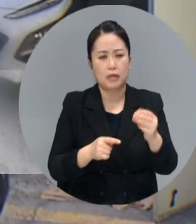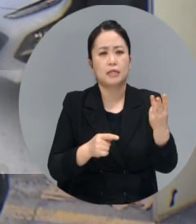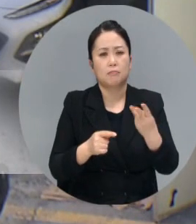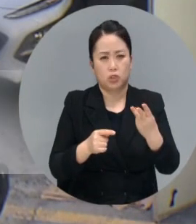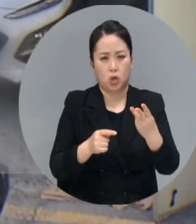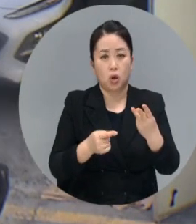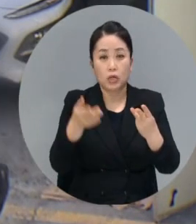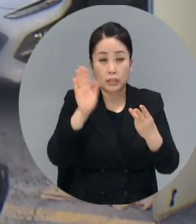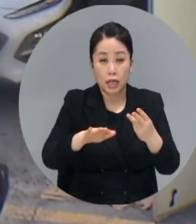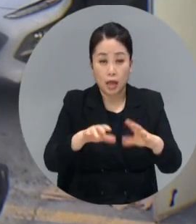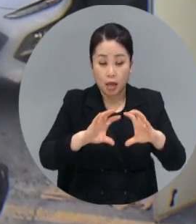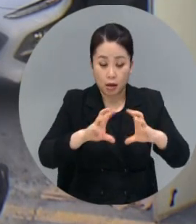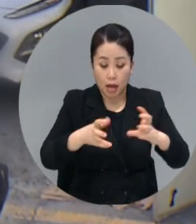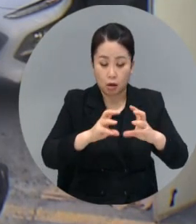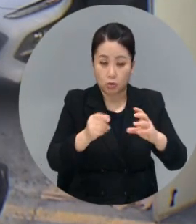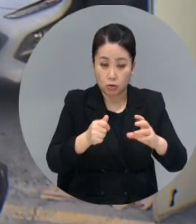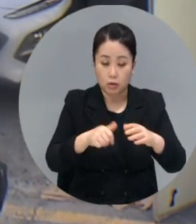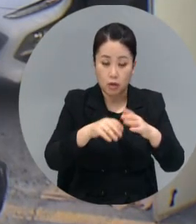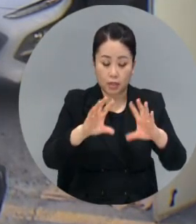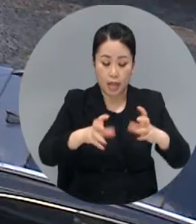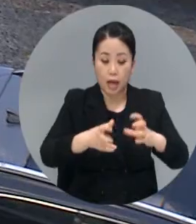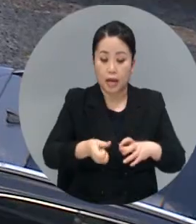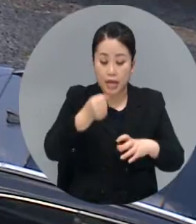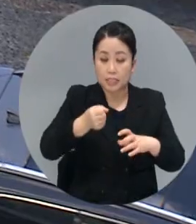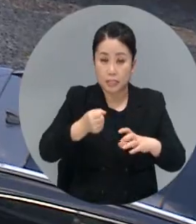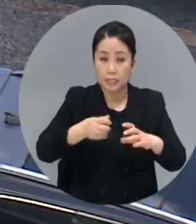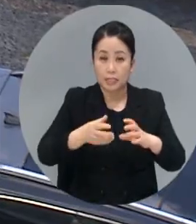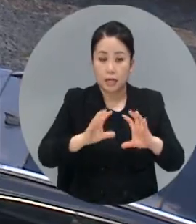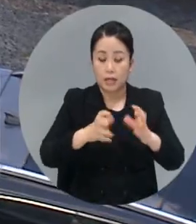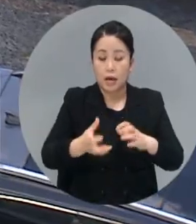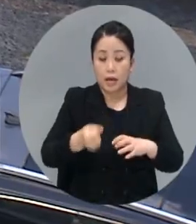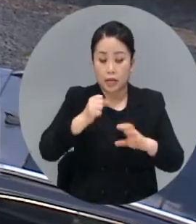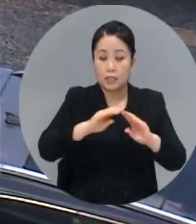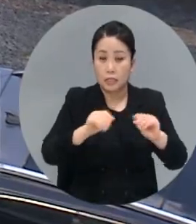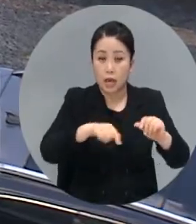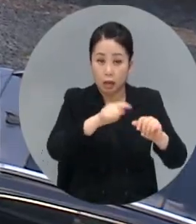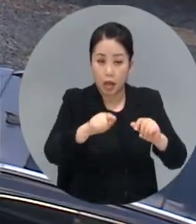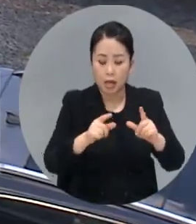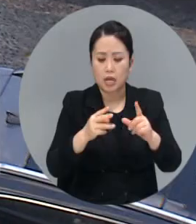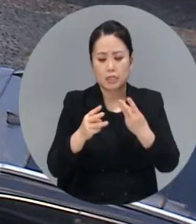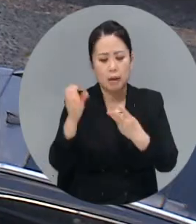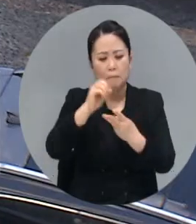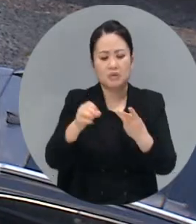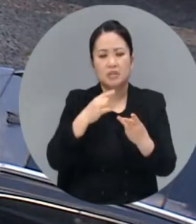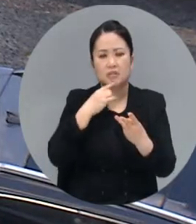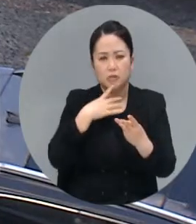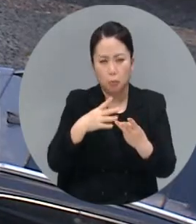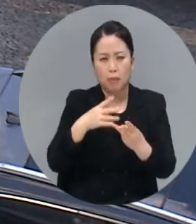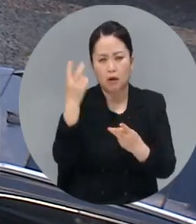이마저도 전체 국유지의 3%에 해당하는 일반 재산만 따진 것이라 나머지